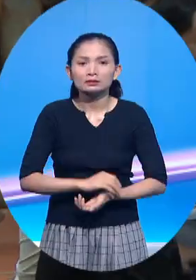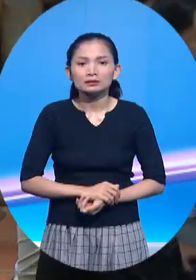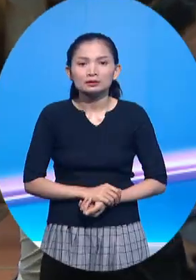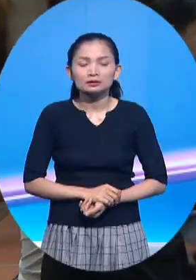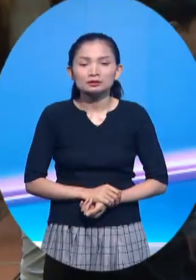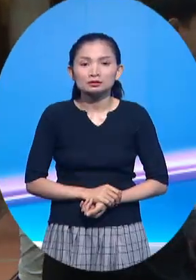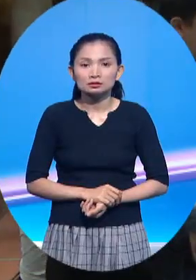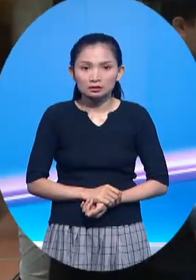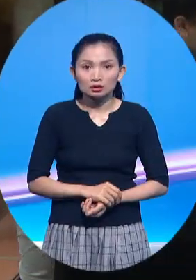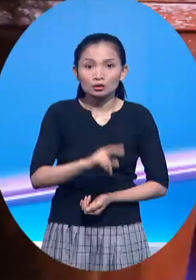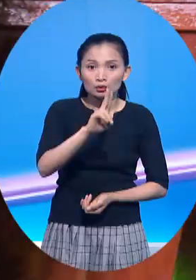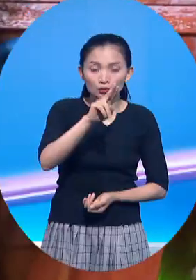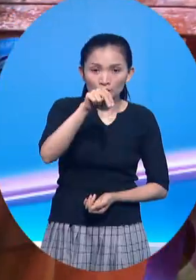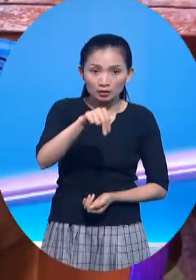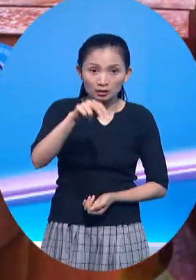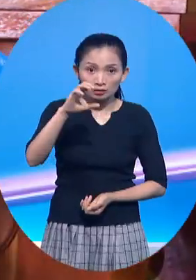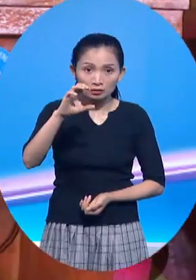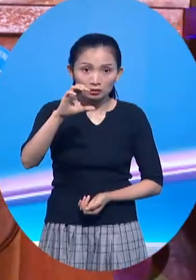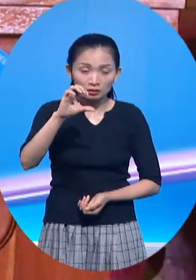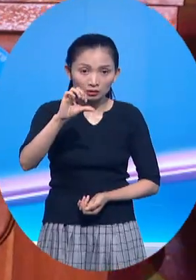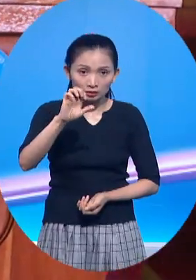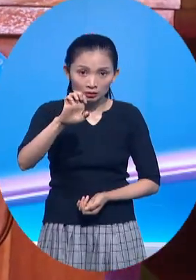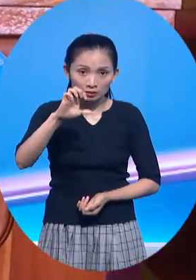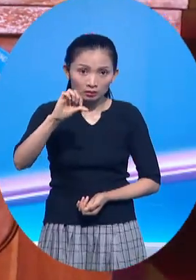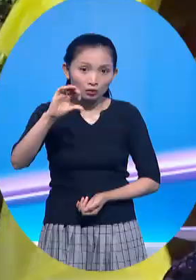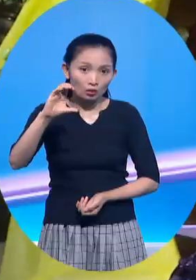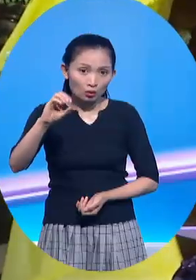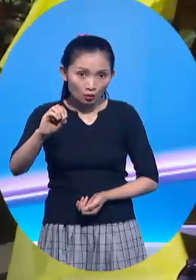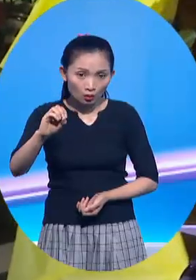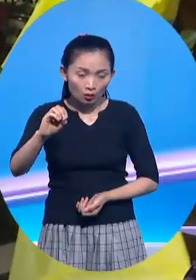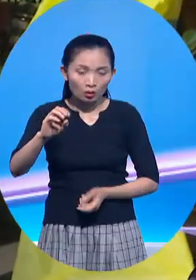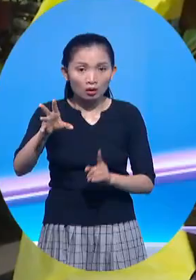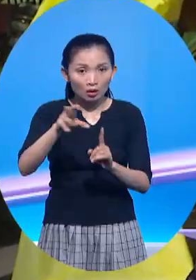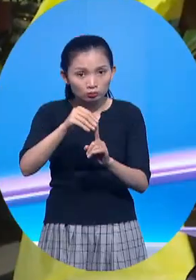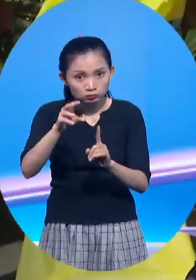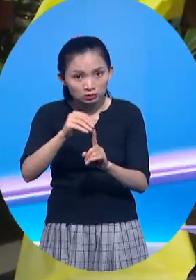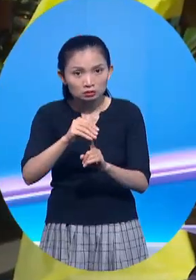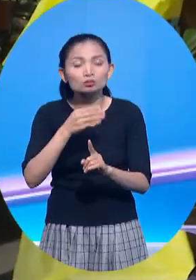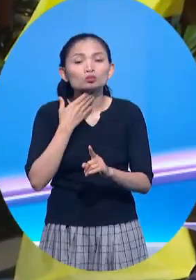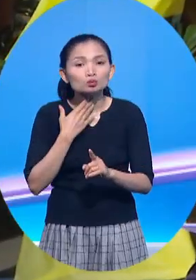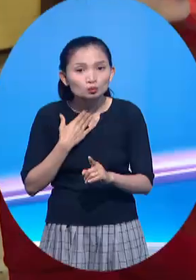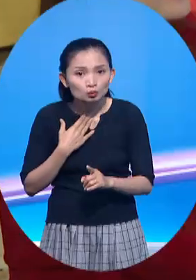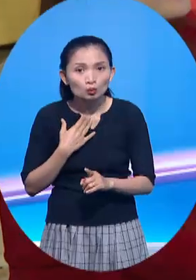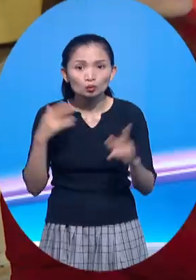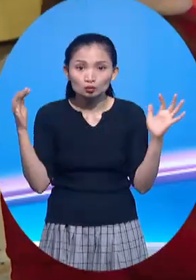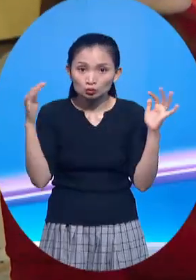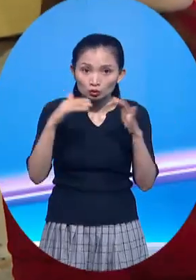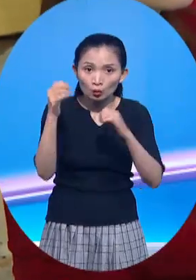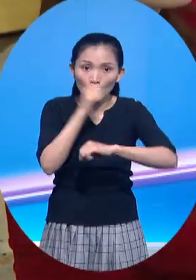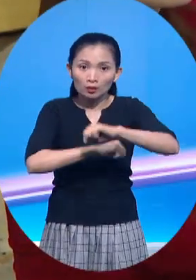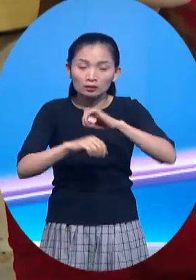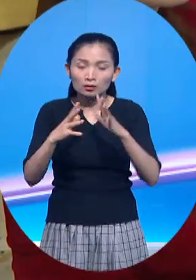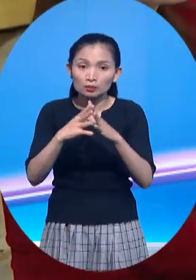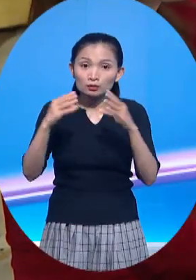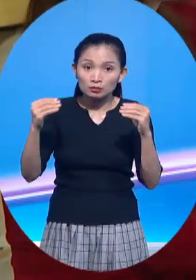Trung tâm UNESCO Văn hóa Thông tin Truyền thông, trạm liên lạc thông tin truyền thông kỳ vọng cũng sẽ tổ chức được nhiều hoạt động mang tính nhân văn trên khắp mọi